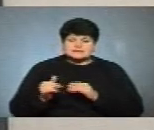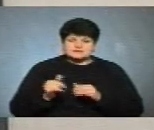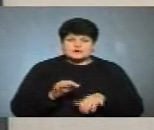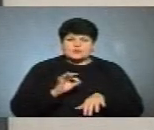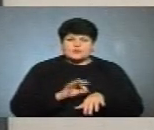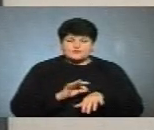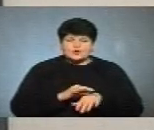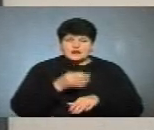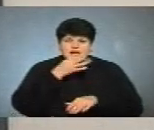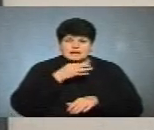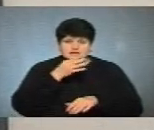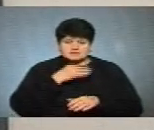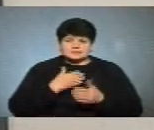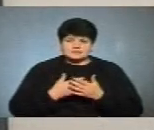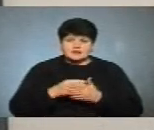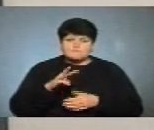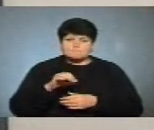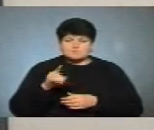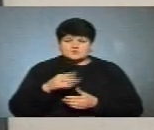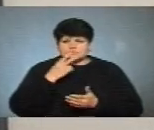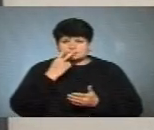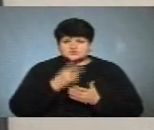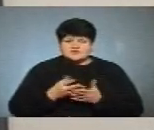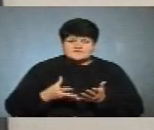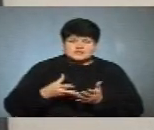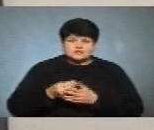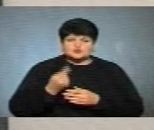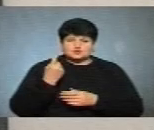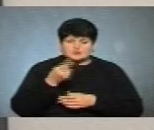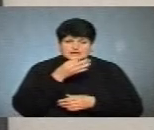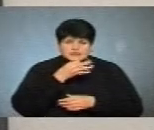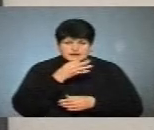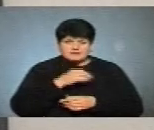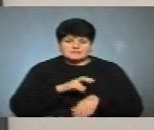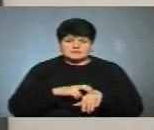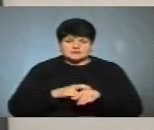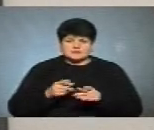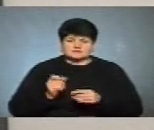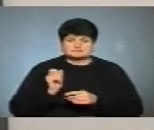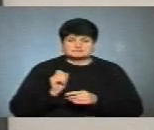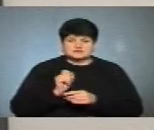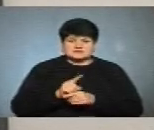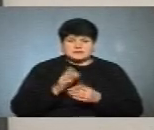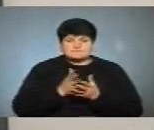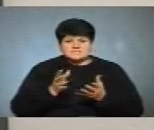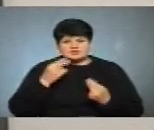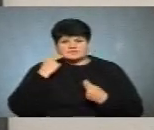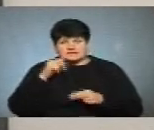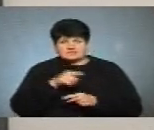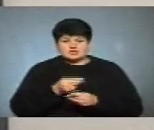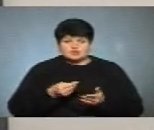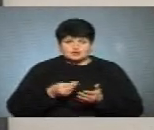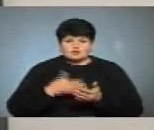хворих ліками. Для прикладу, МОЗ передбачає і фінансує одні ліки, а лікарі призначають мають, на їхню думку, більш ефективні, але вони є